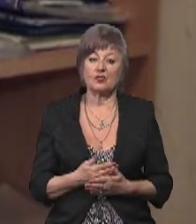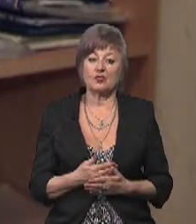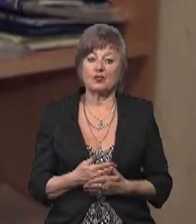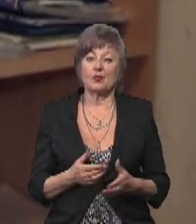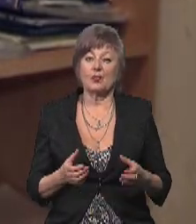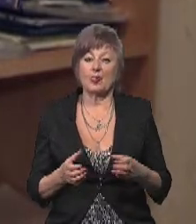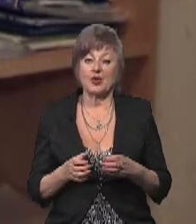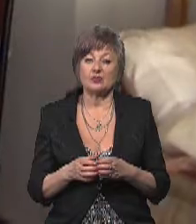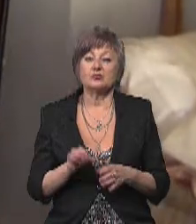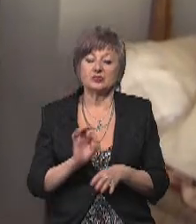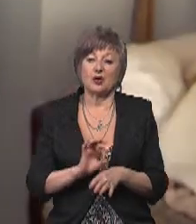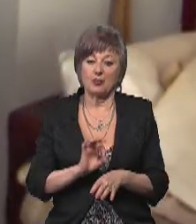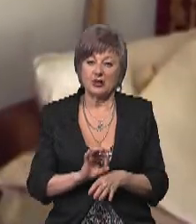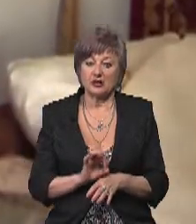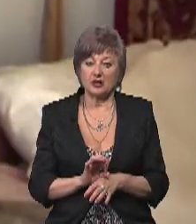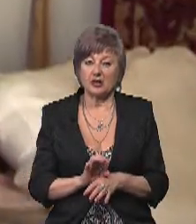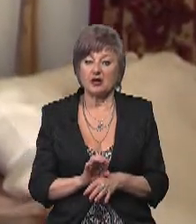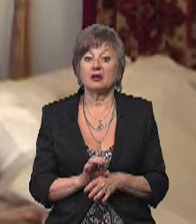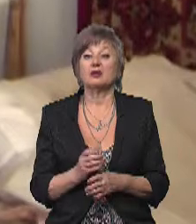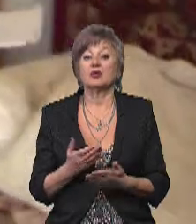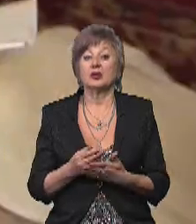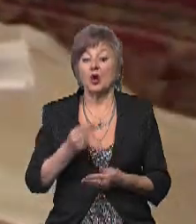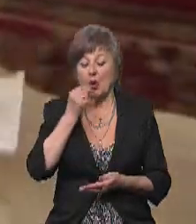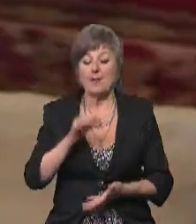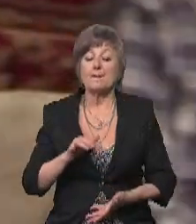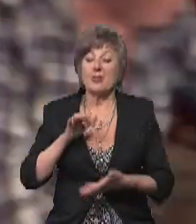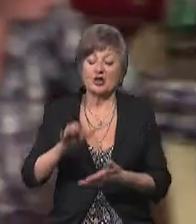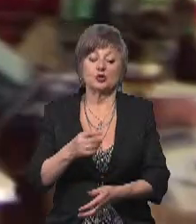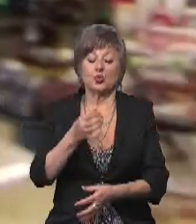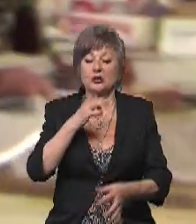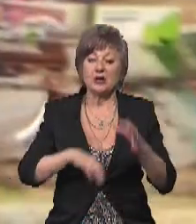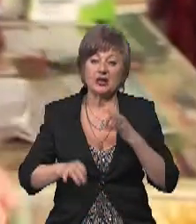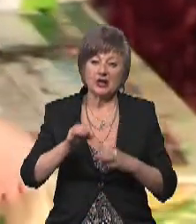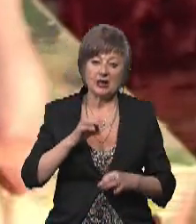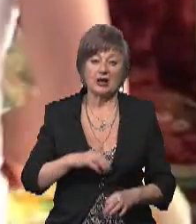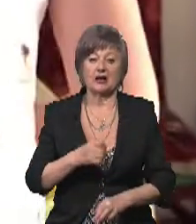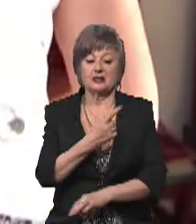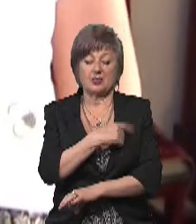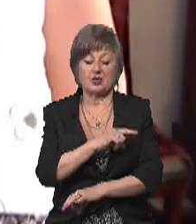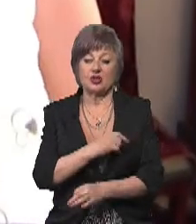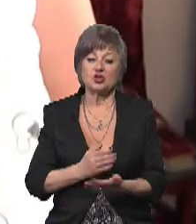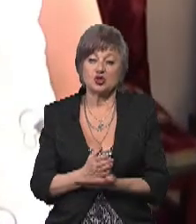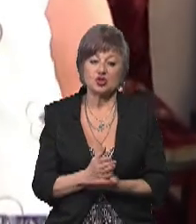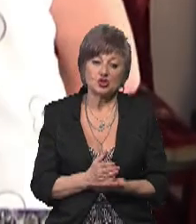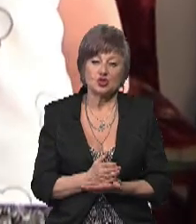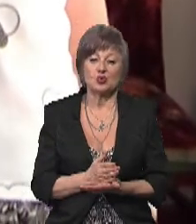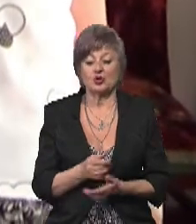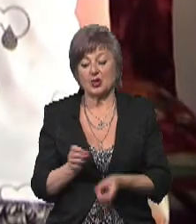груп загального захворювання. Передбаняти доставка продуктів, медикаментів, гігієнічні послуги, приготування